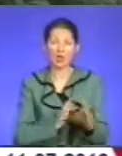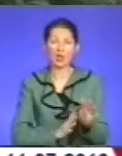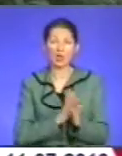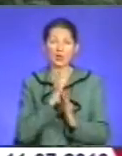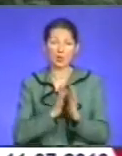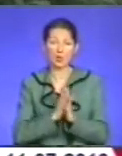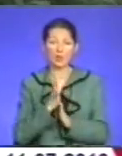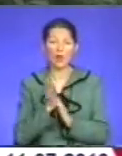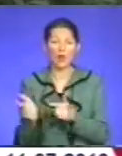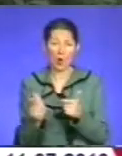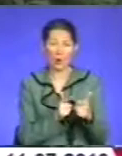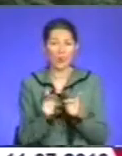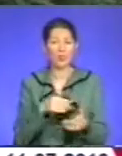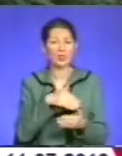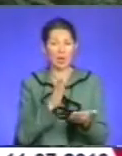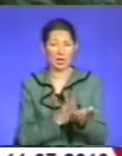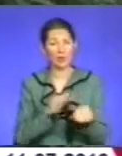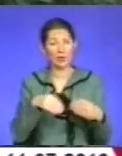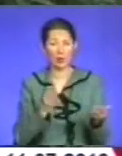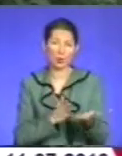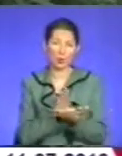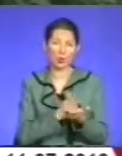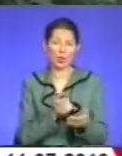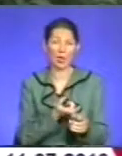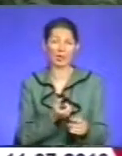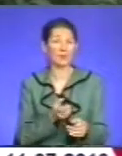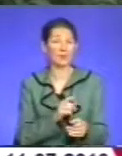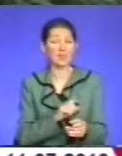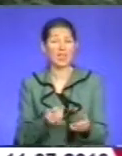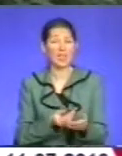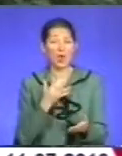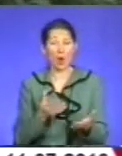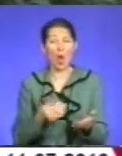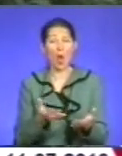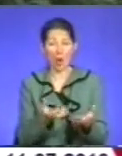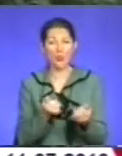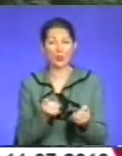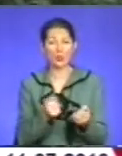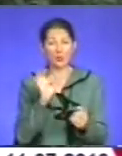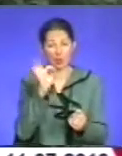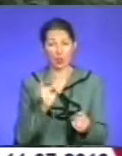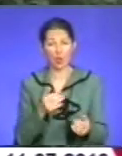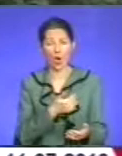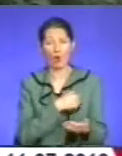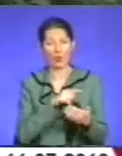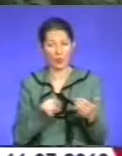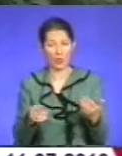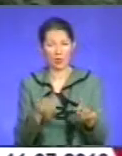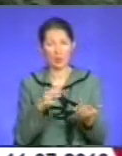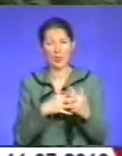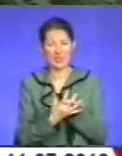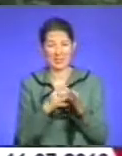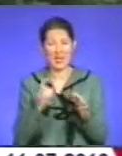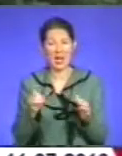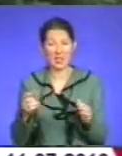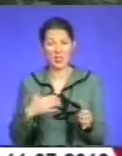Вони досить недорого беруть. Відсотки. Я би хотів відмітити, і якщо аграрії наші інтерв'ю дивляться, щоб